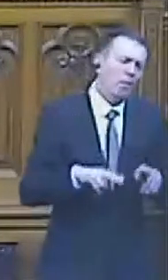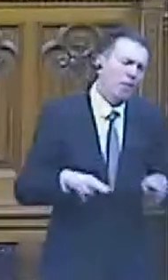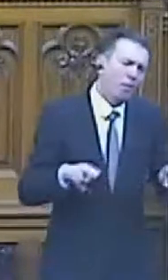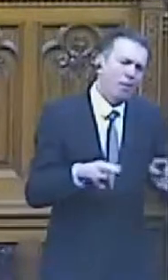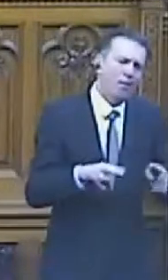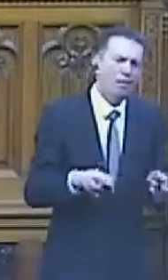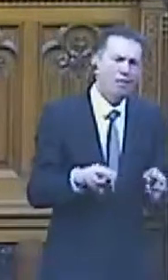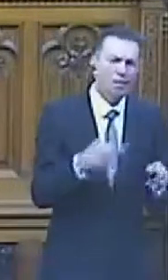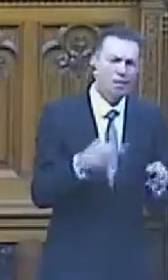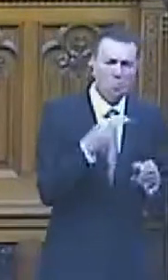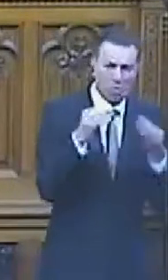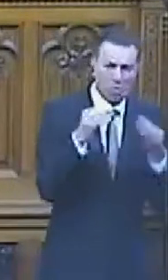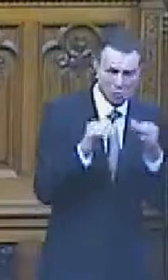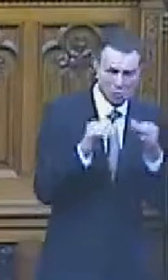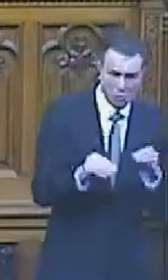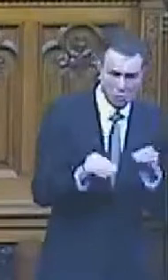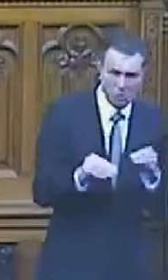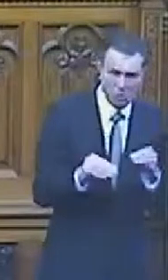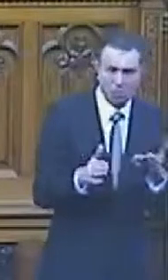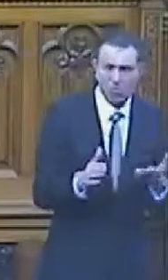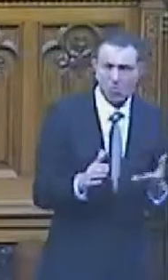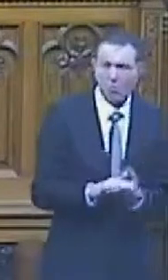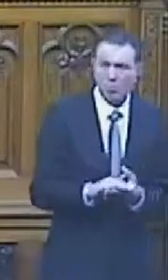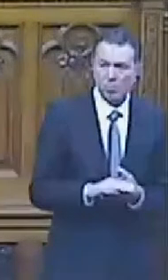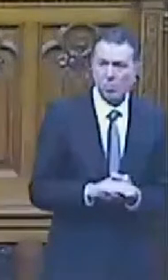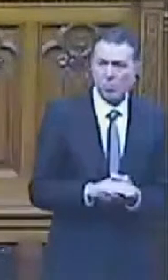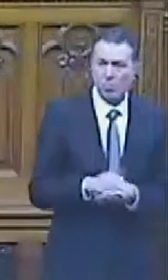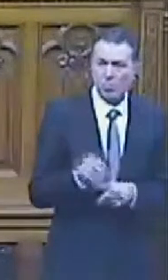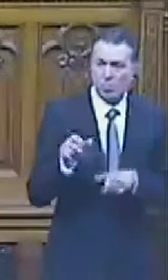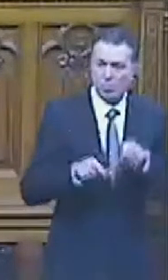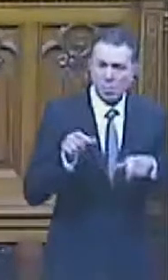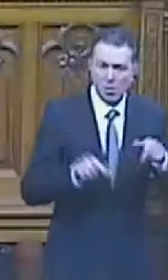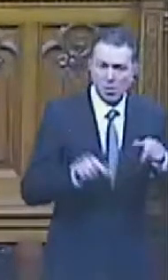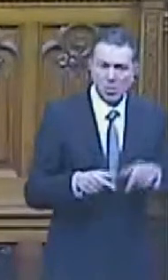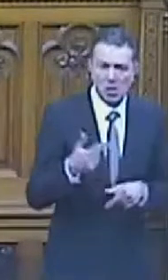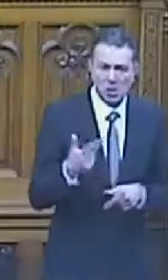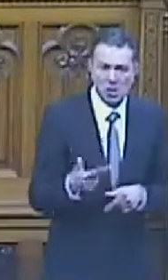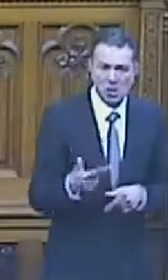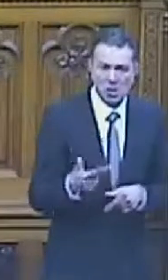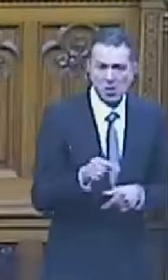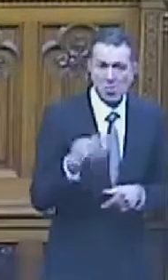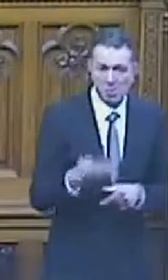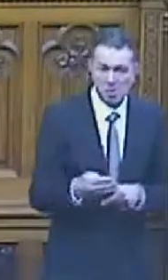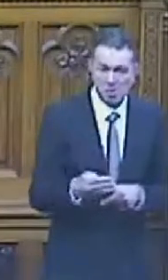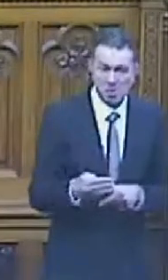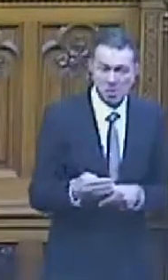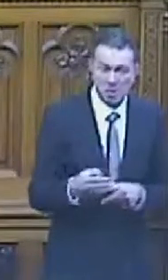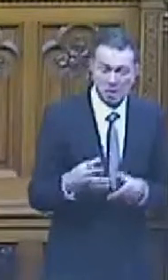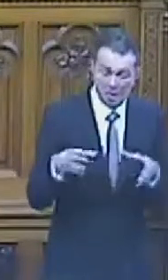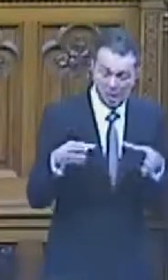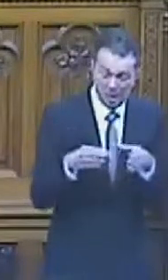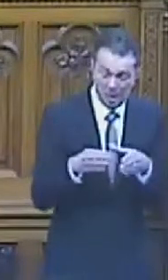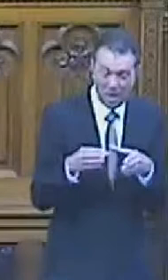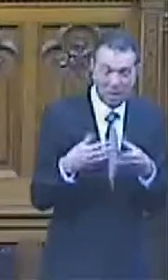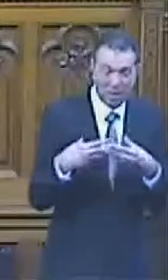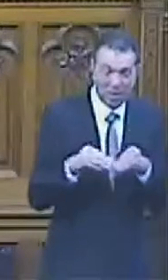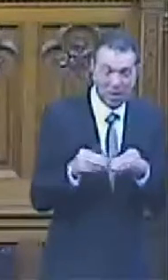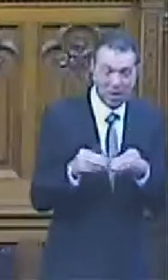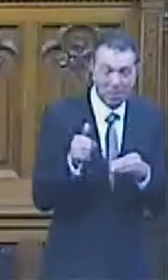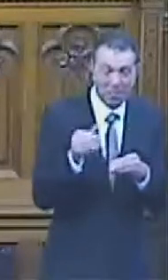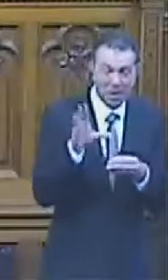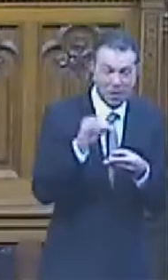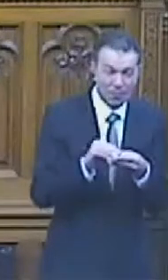es menschenwürdig, wenn 30 bis 40 Leute in einer Substandardwohnung hausen müssen, unter